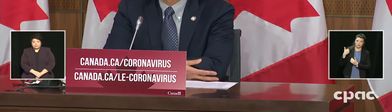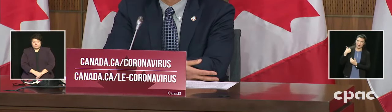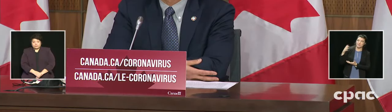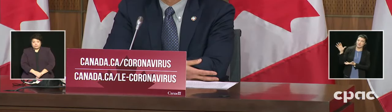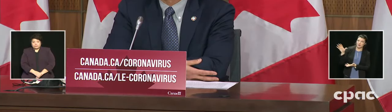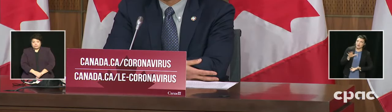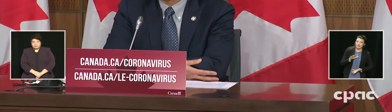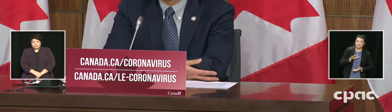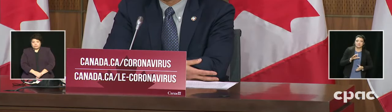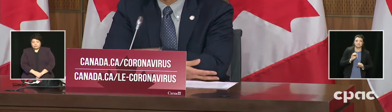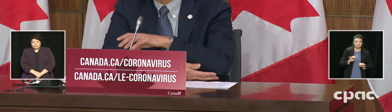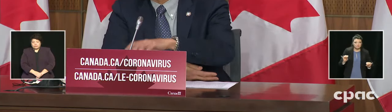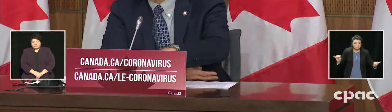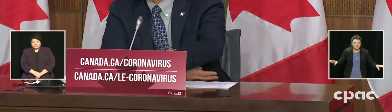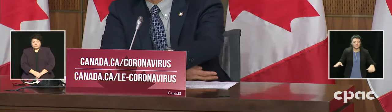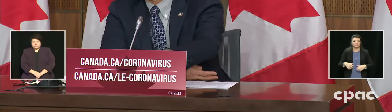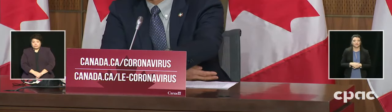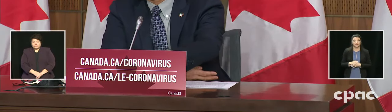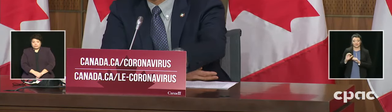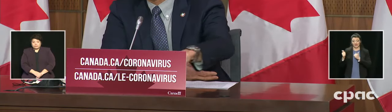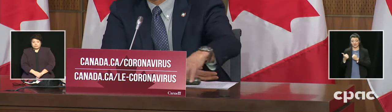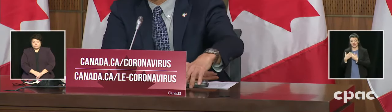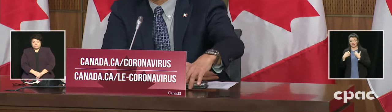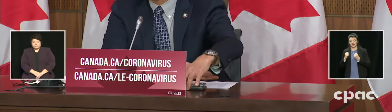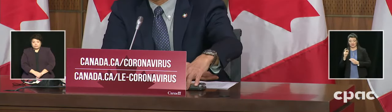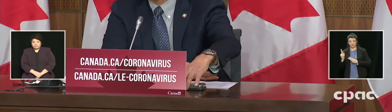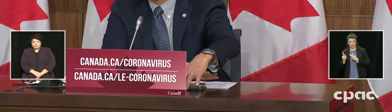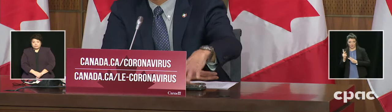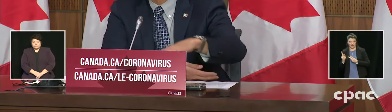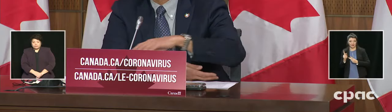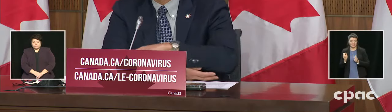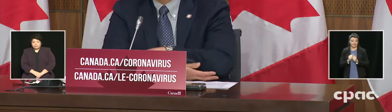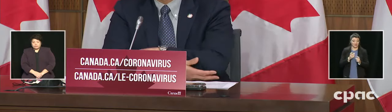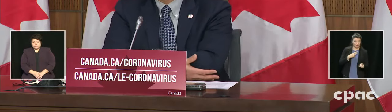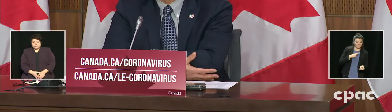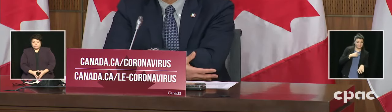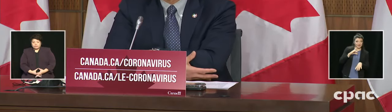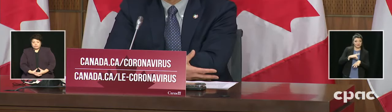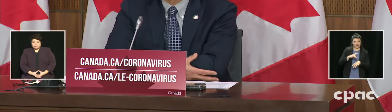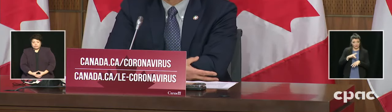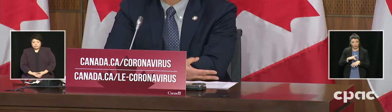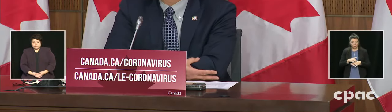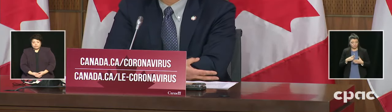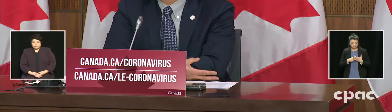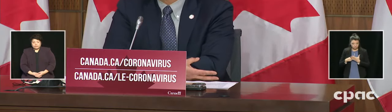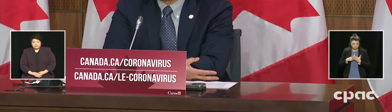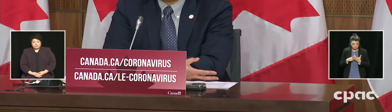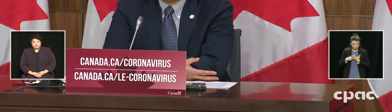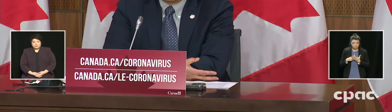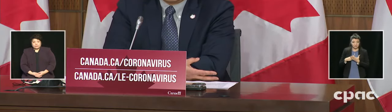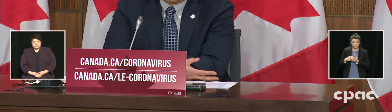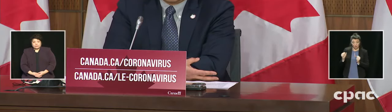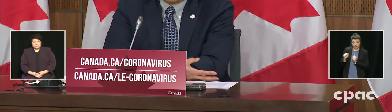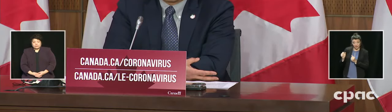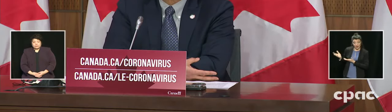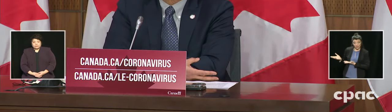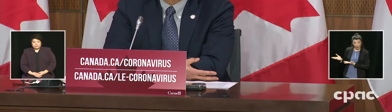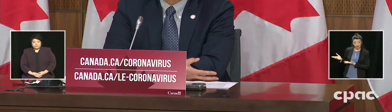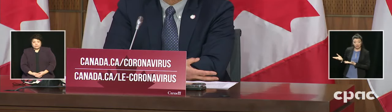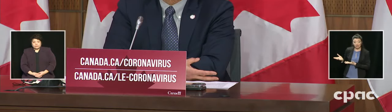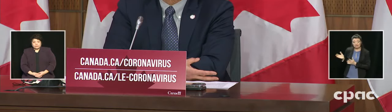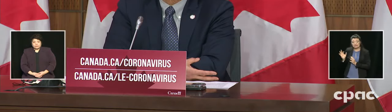santé publique va travailler étroitement avec les provinces et territoires pour décider où les congélateurs vont